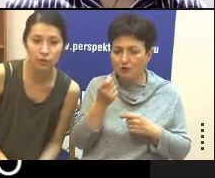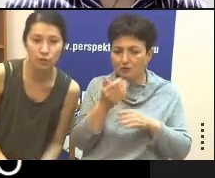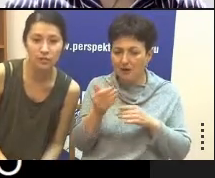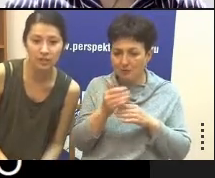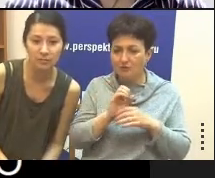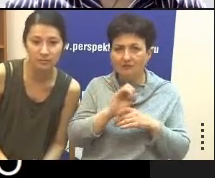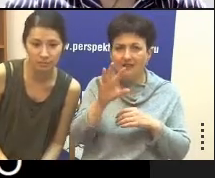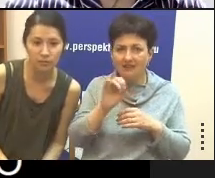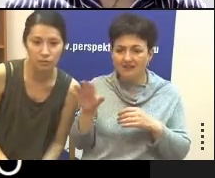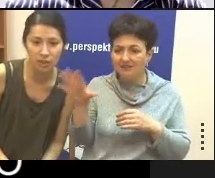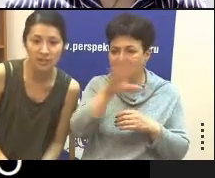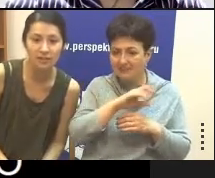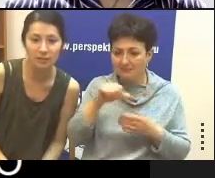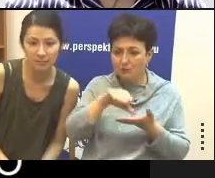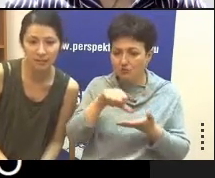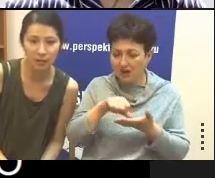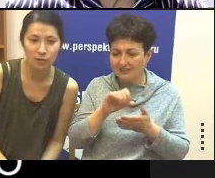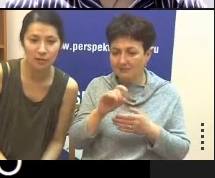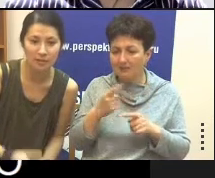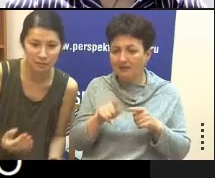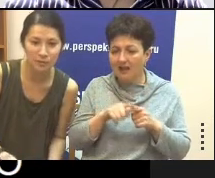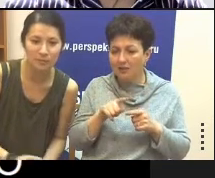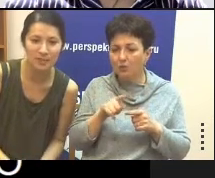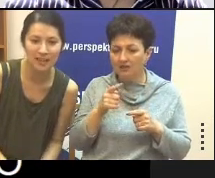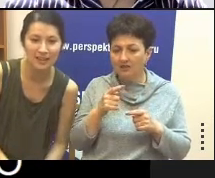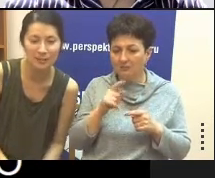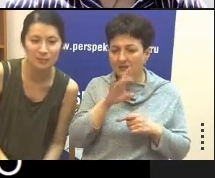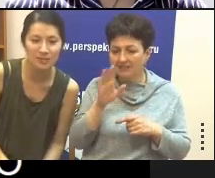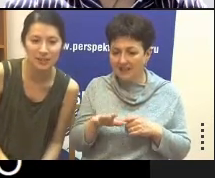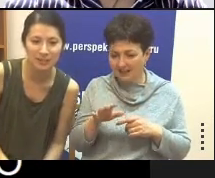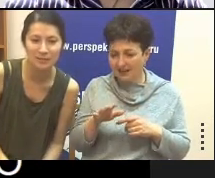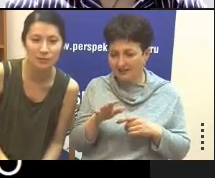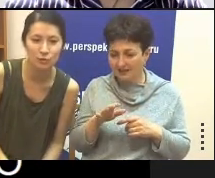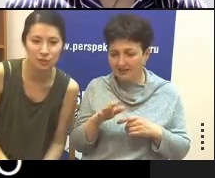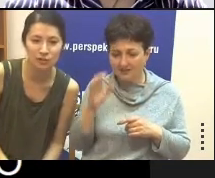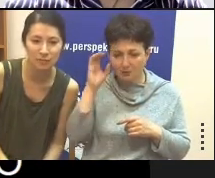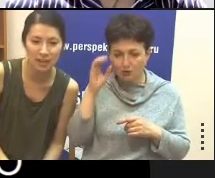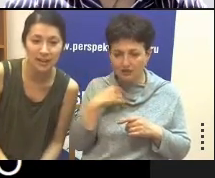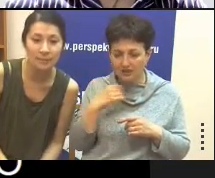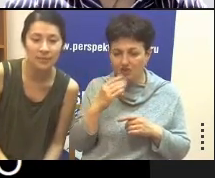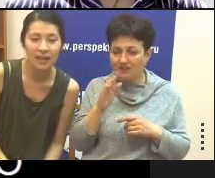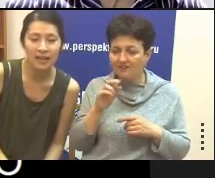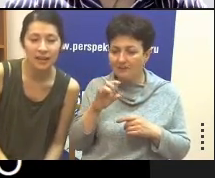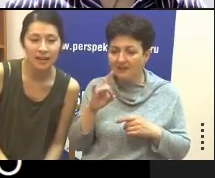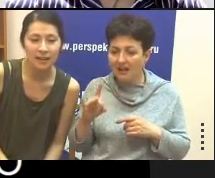позже пришлем всем участникам, которые постоянно слушают наши вебинары,